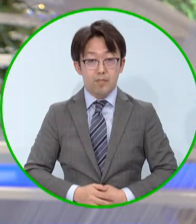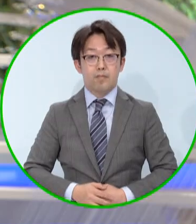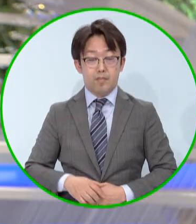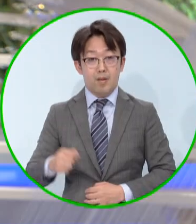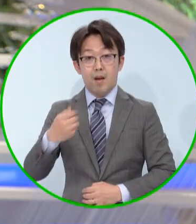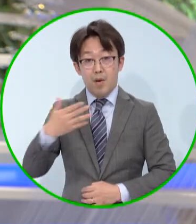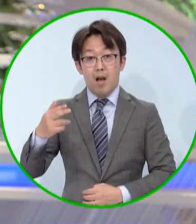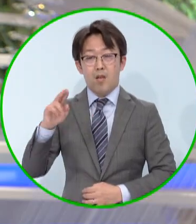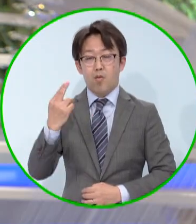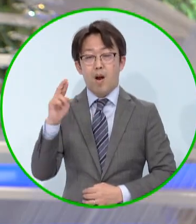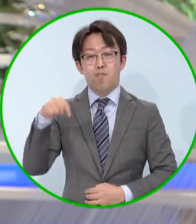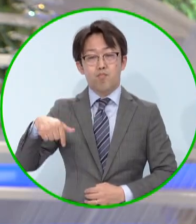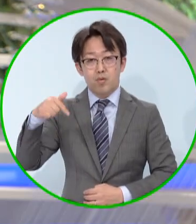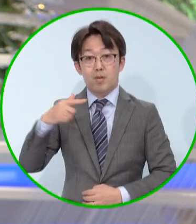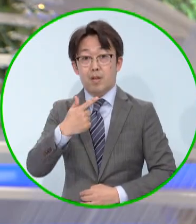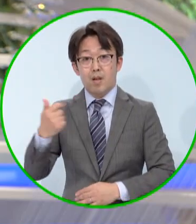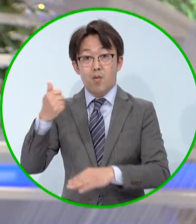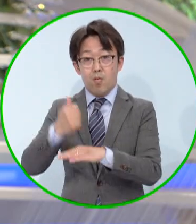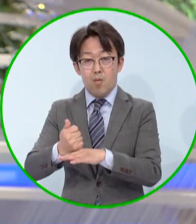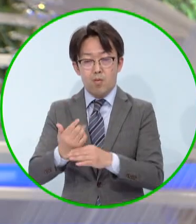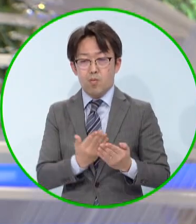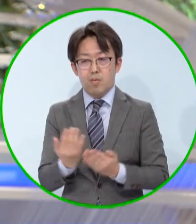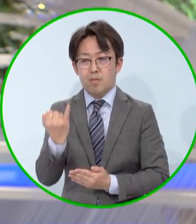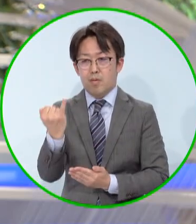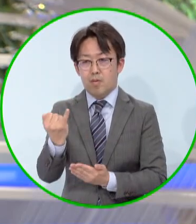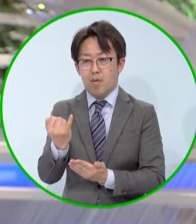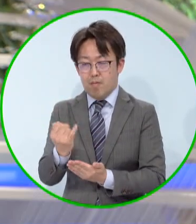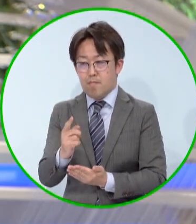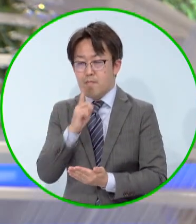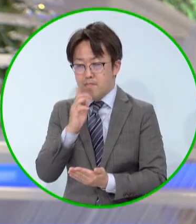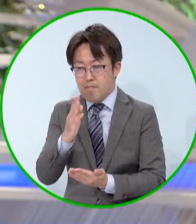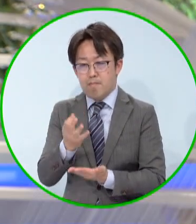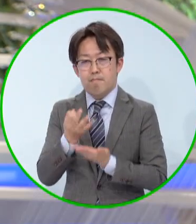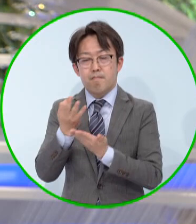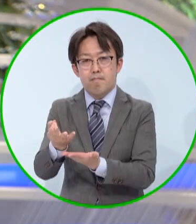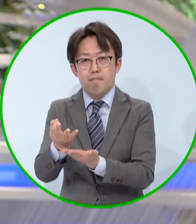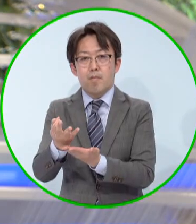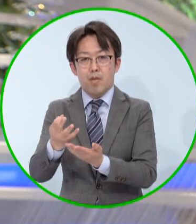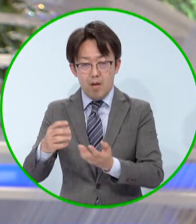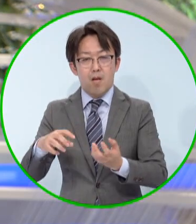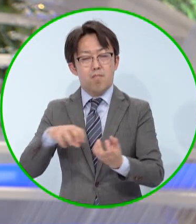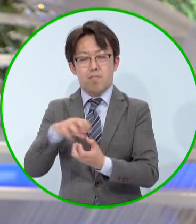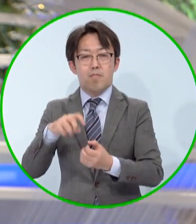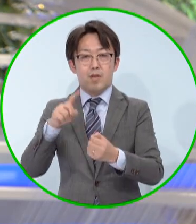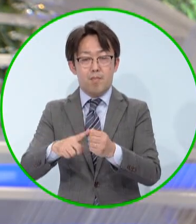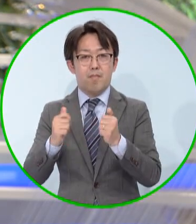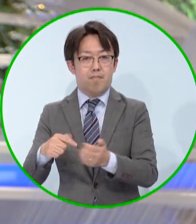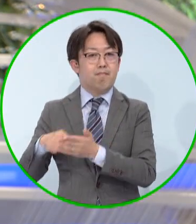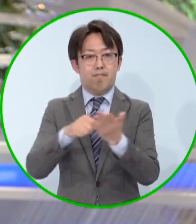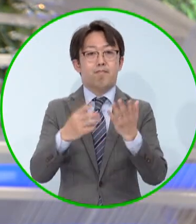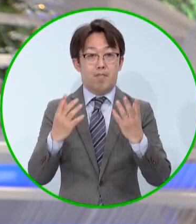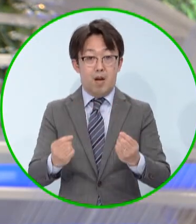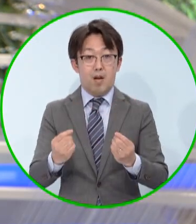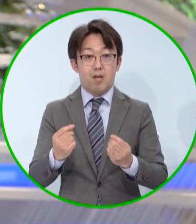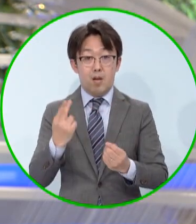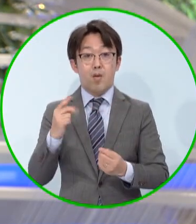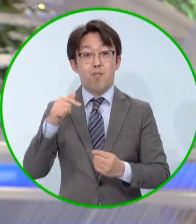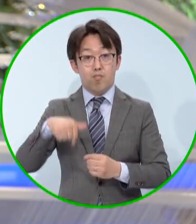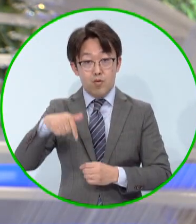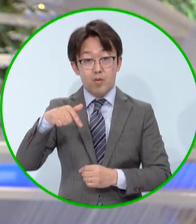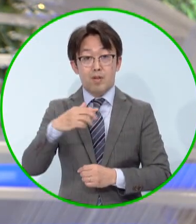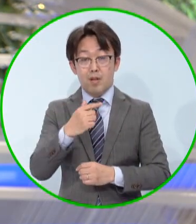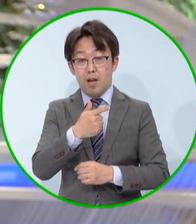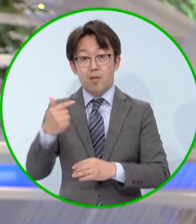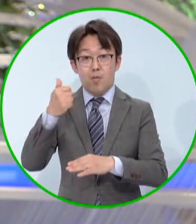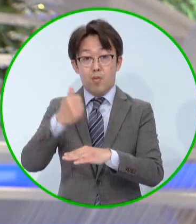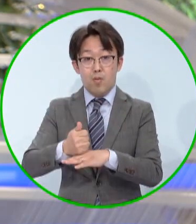不倫相手に口止め料を支払った疑惑をめぐり起訴されたアメリカのトランプ前大統領が後半場所を移すよう